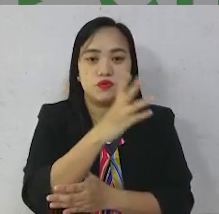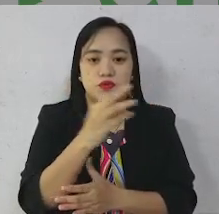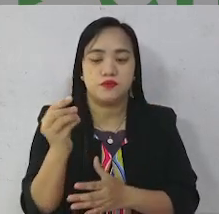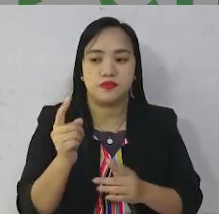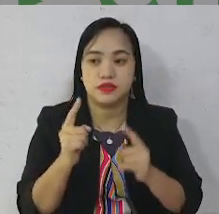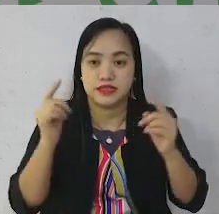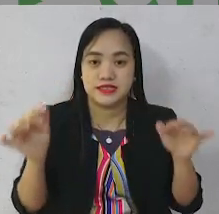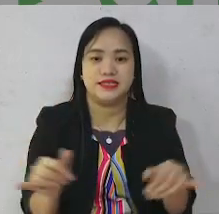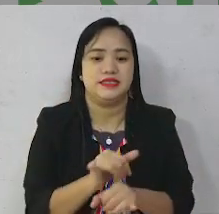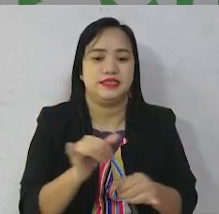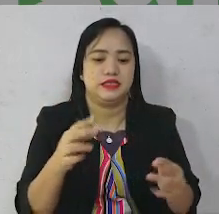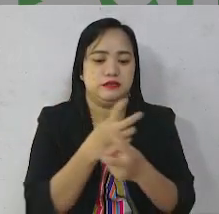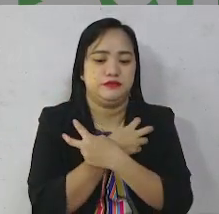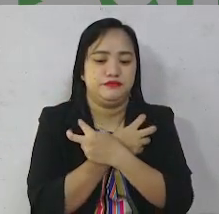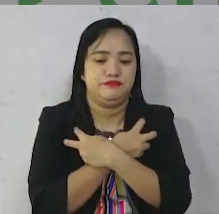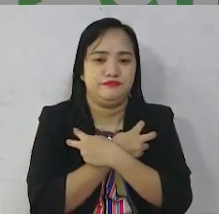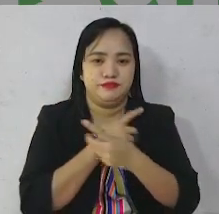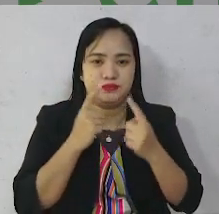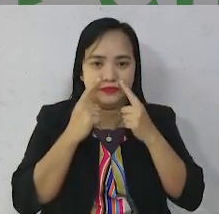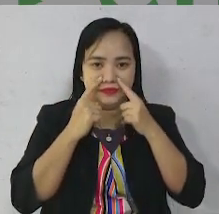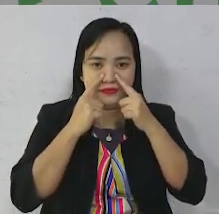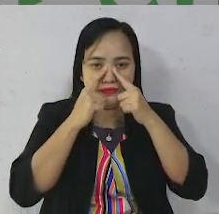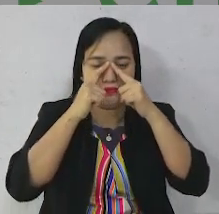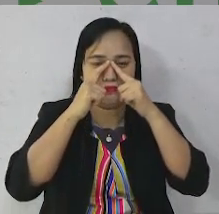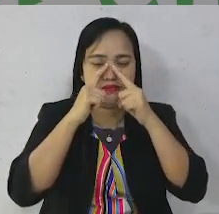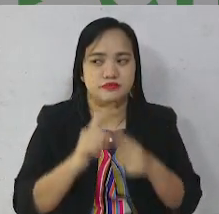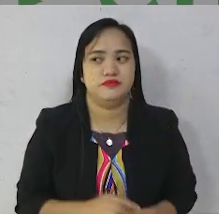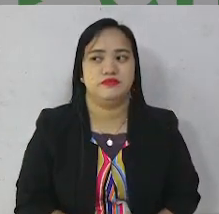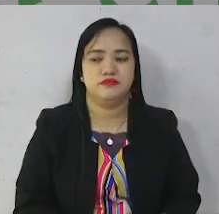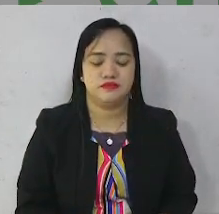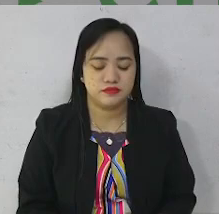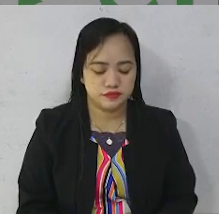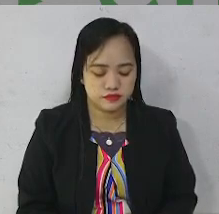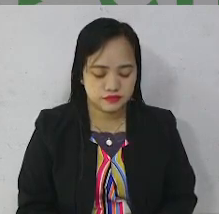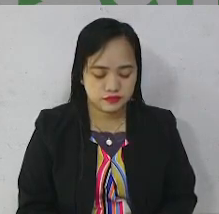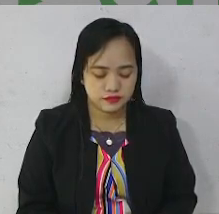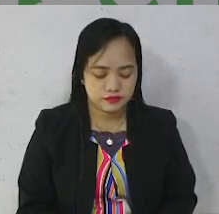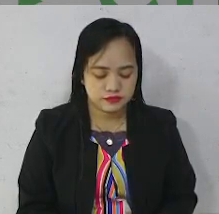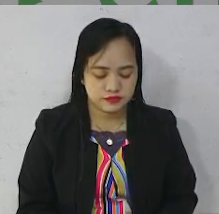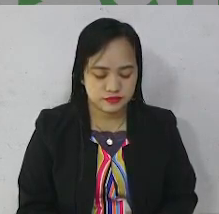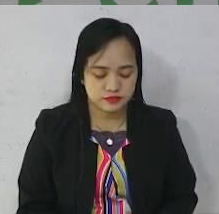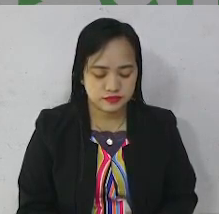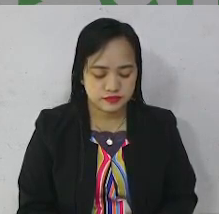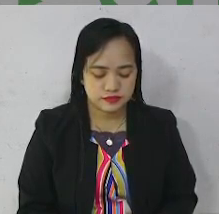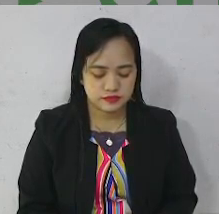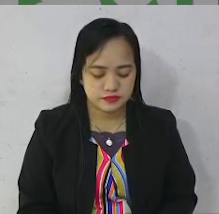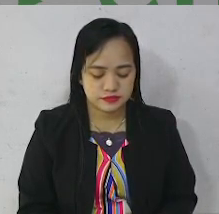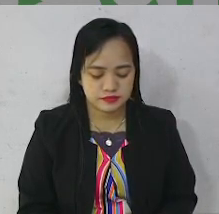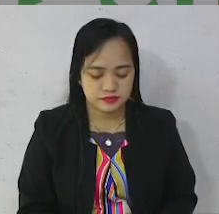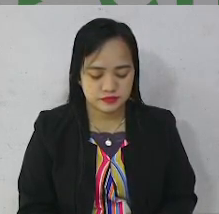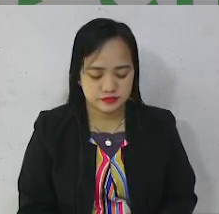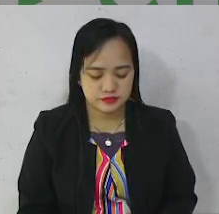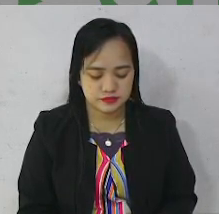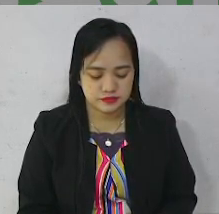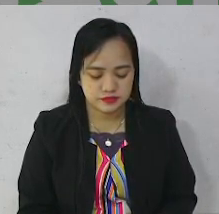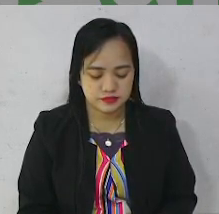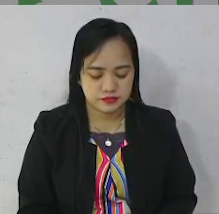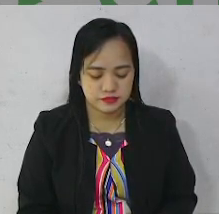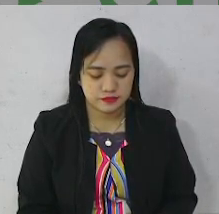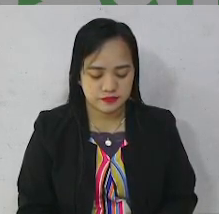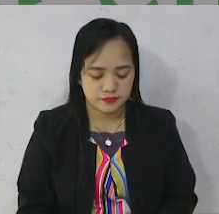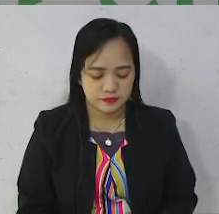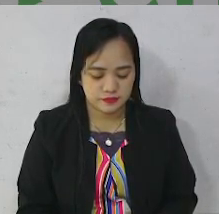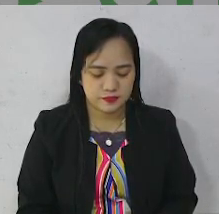pagtubo nung cartilage mm tsaka kung ano yung yung talagang pwesto nung ilong mo yun na yung